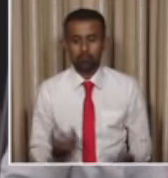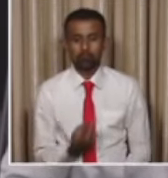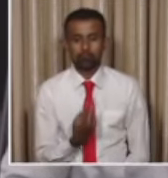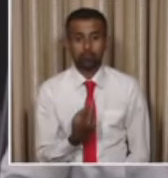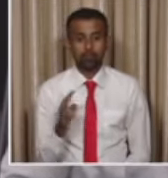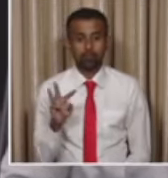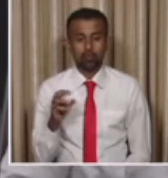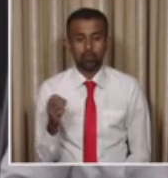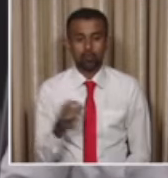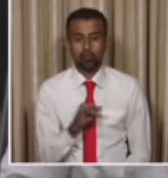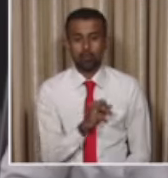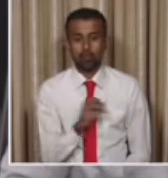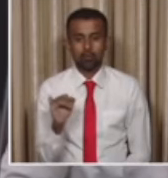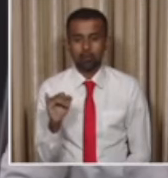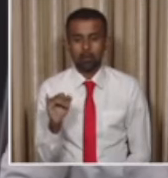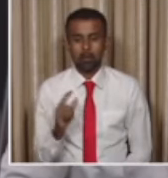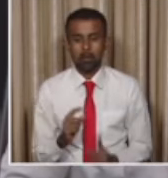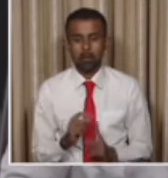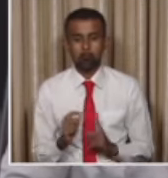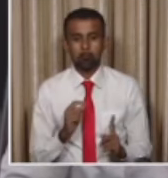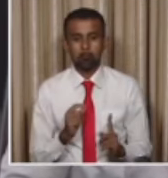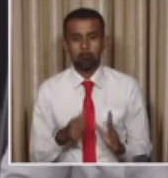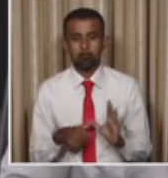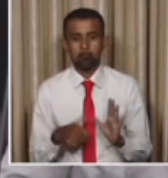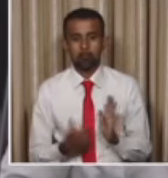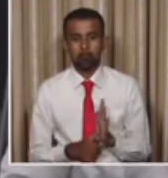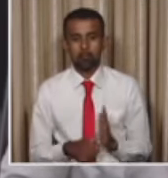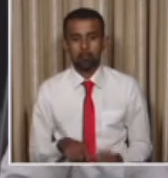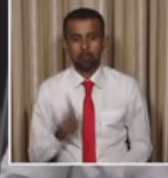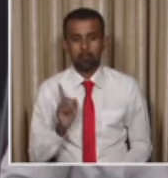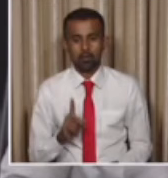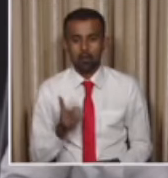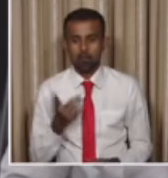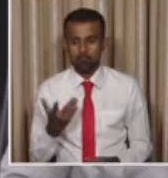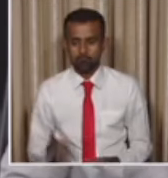2023 අංක 16 කියලා මේ පාර්ලිමේන්තුව පනතත් සම්බන්ධ කරලා තියෙනවා.